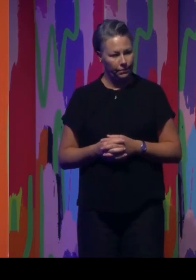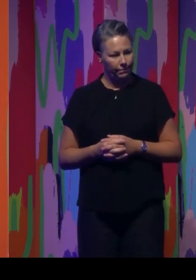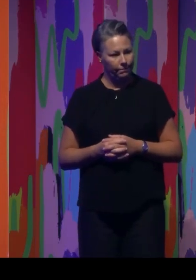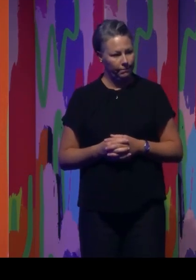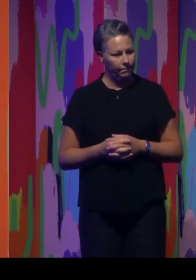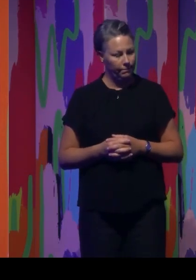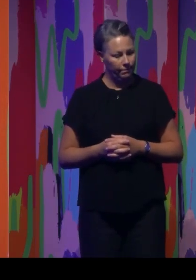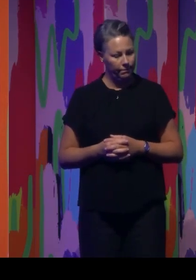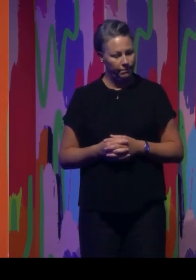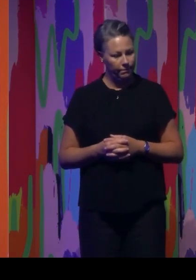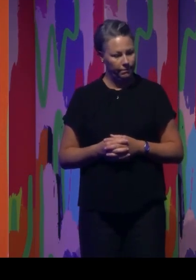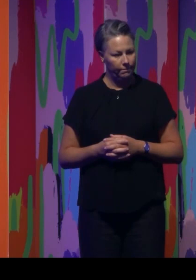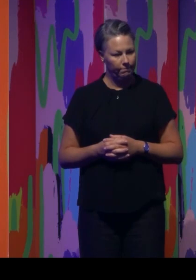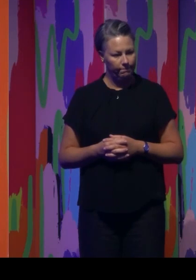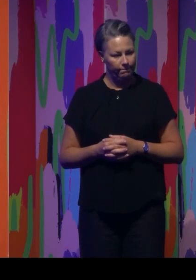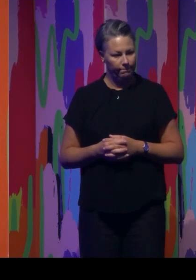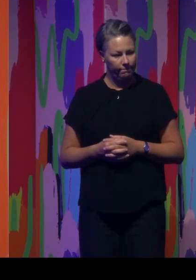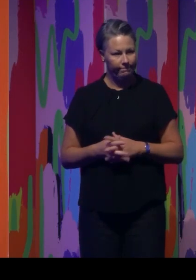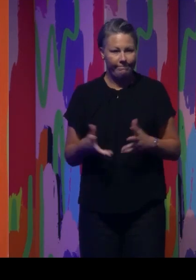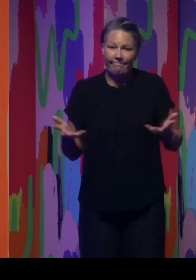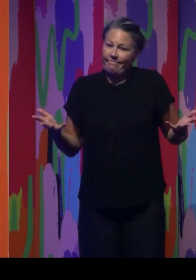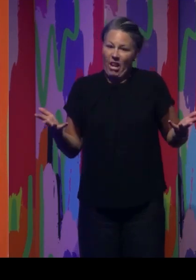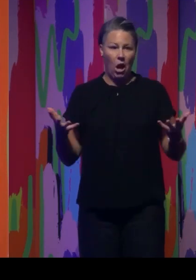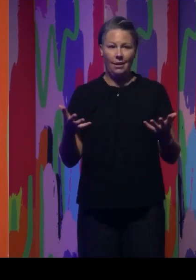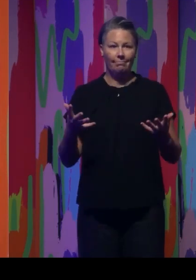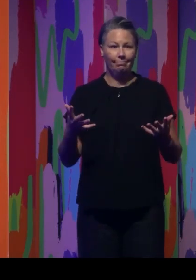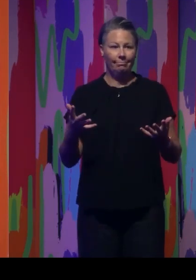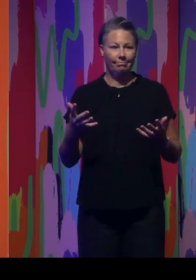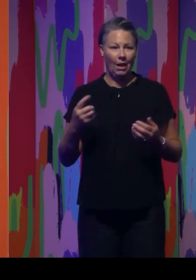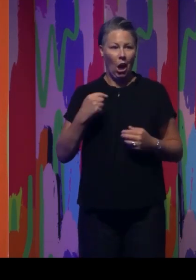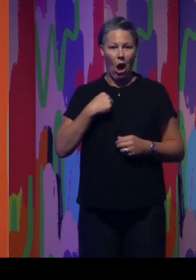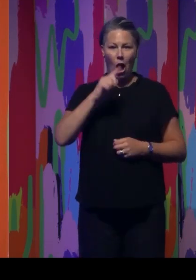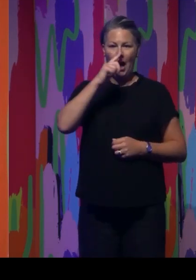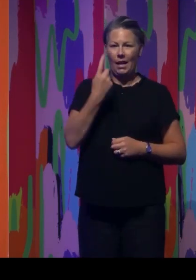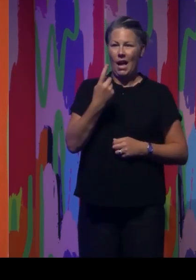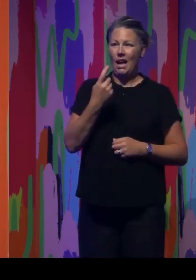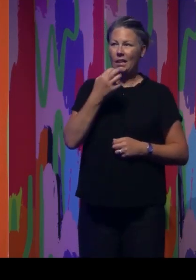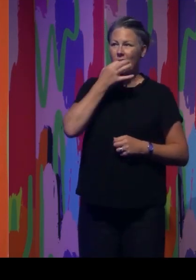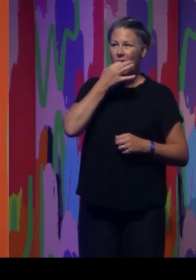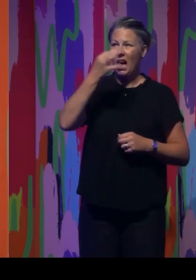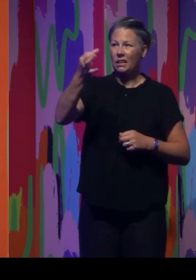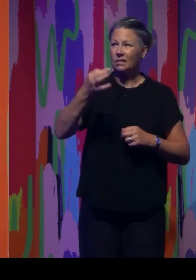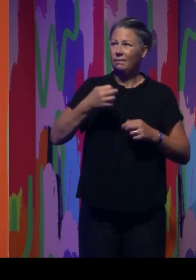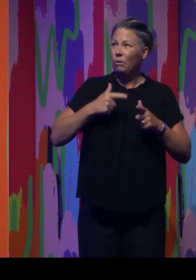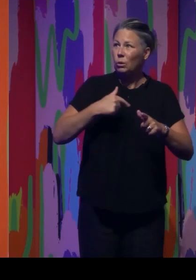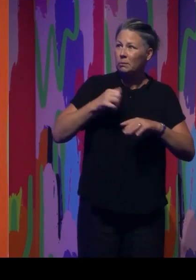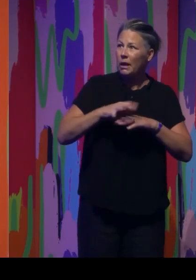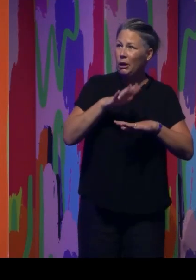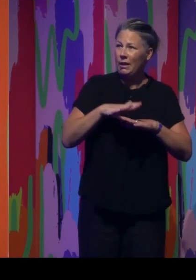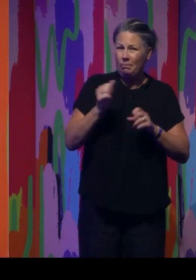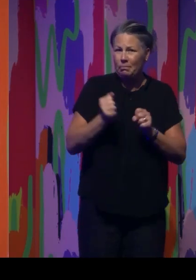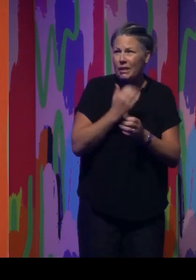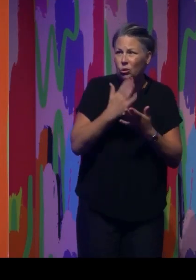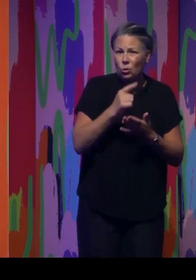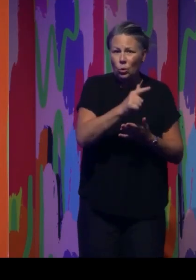সেফ হোম আস্ক করতে পারে না. And no one can ever ask a safe home if he or she going